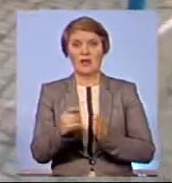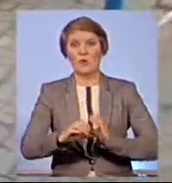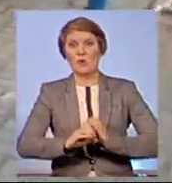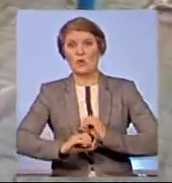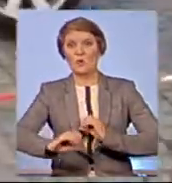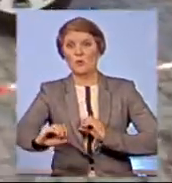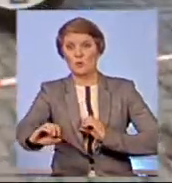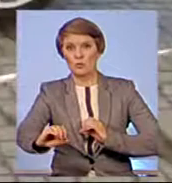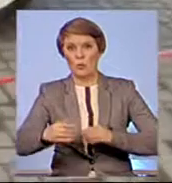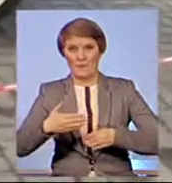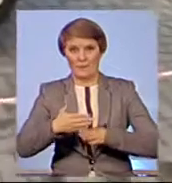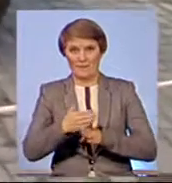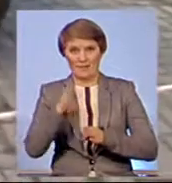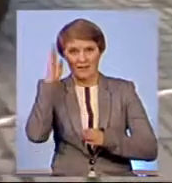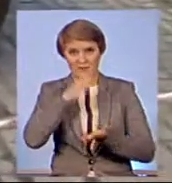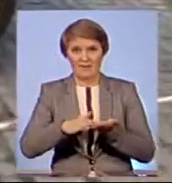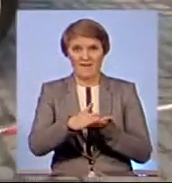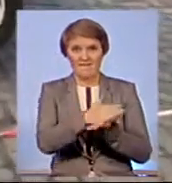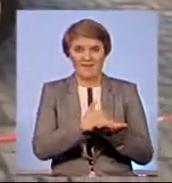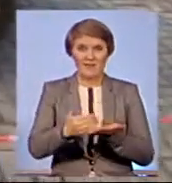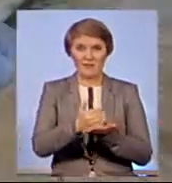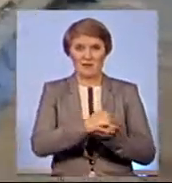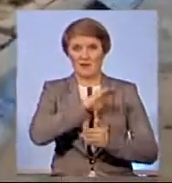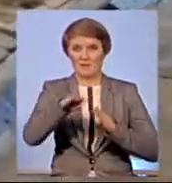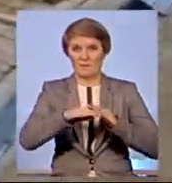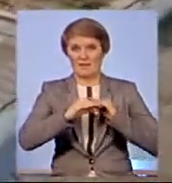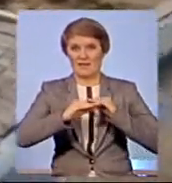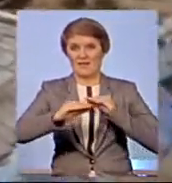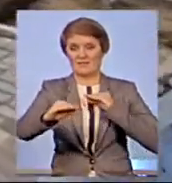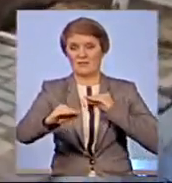повідомила новинам на першому речниця столичного департаменту патрульної